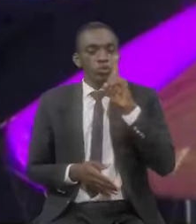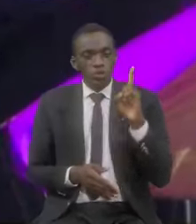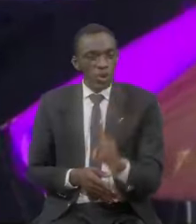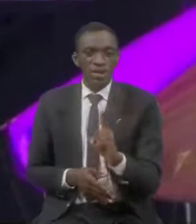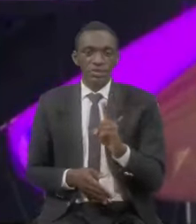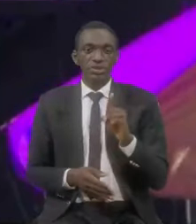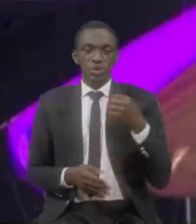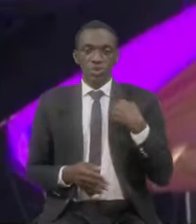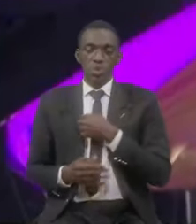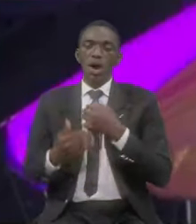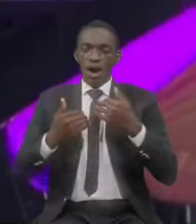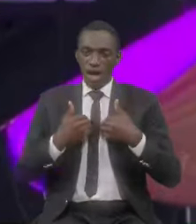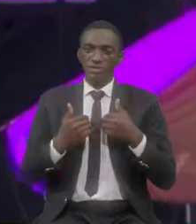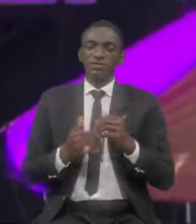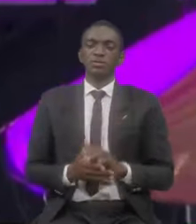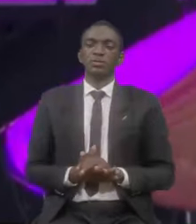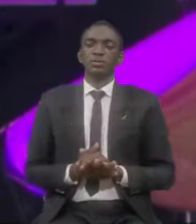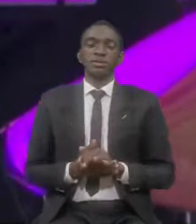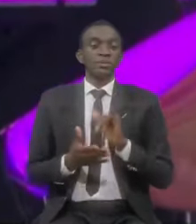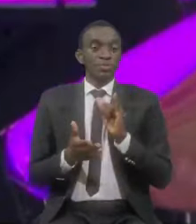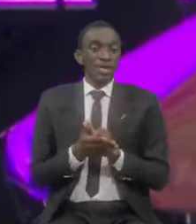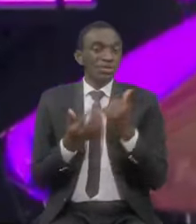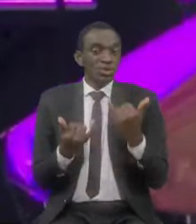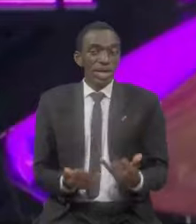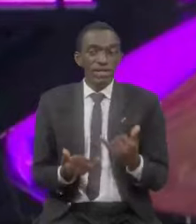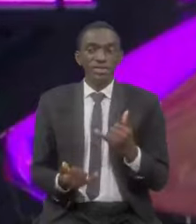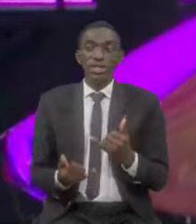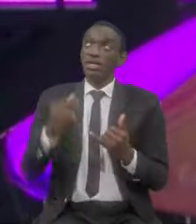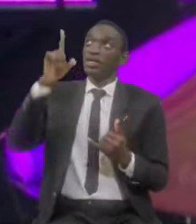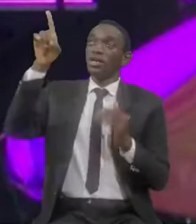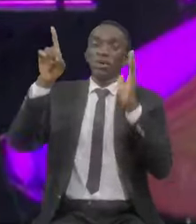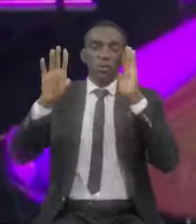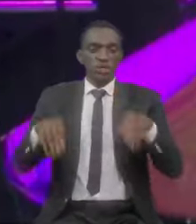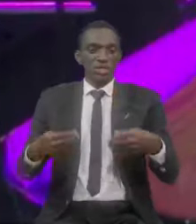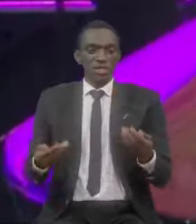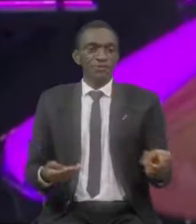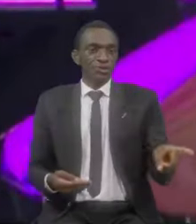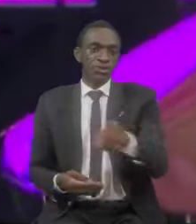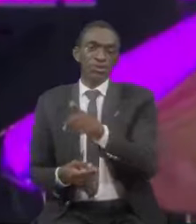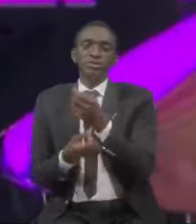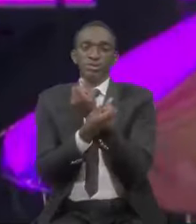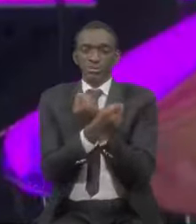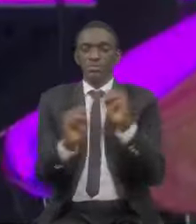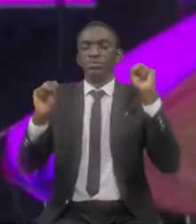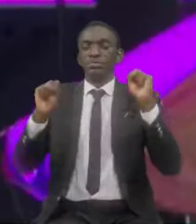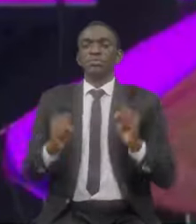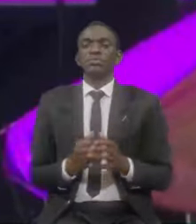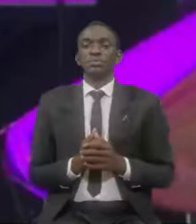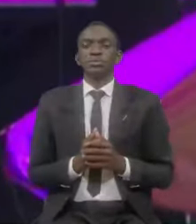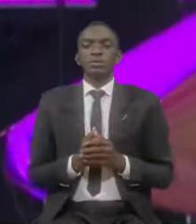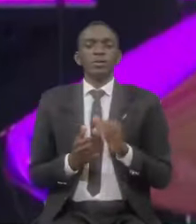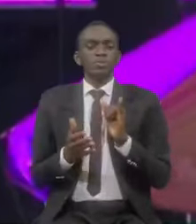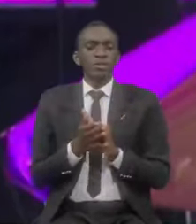que nous avons, que ce soir, il vous donnera le salut.